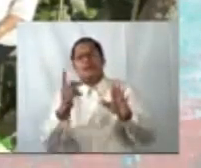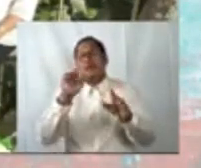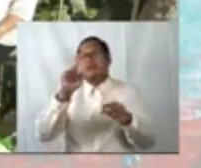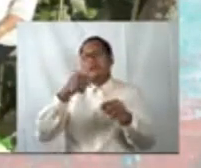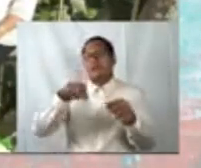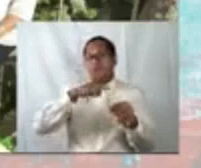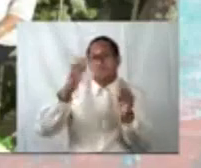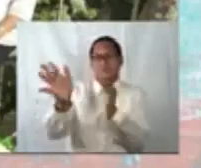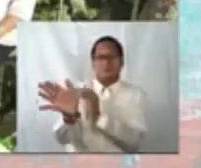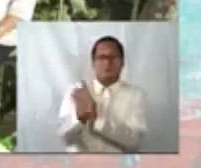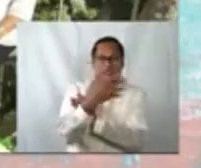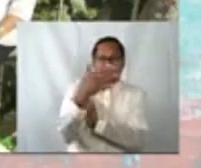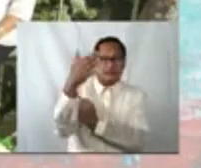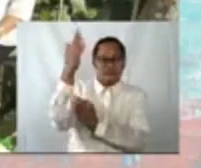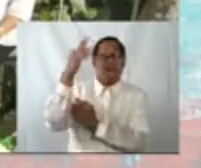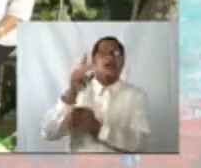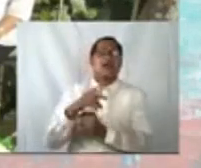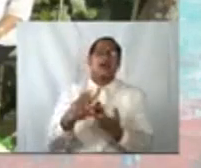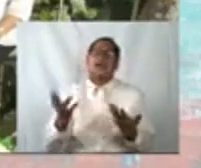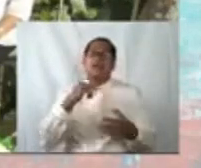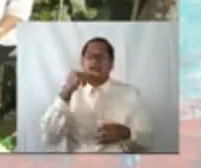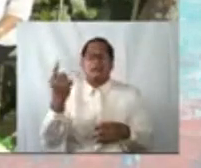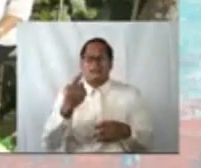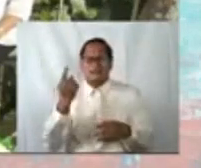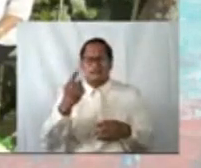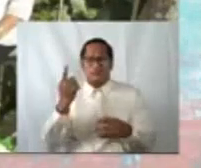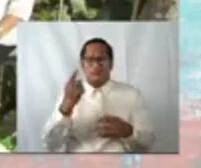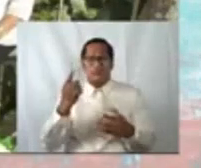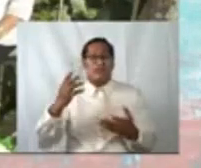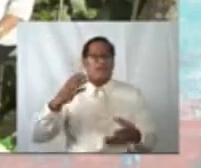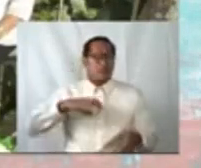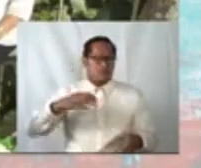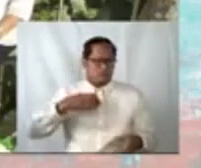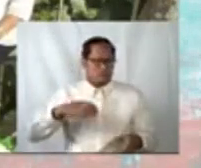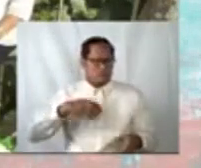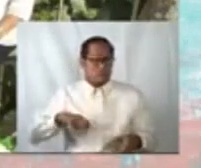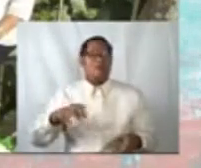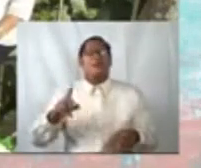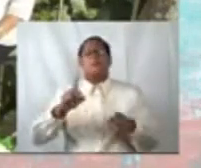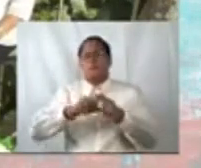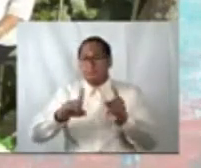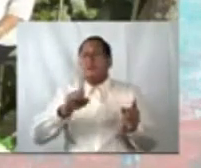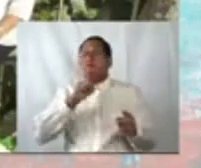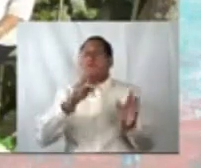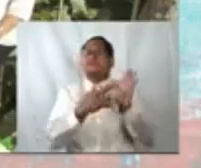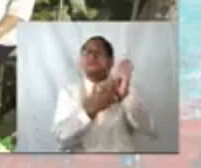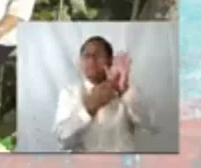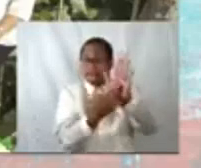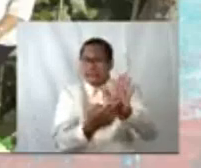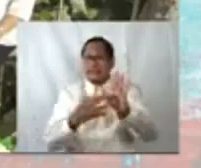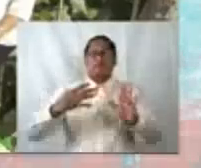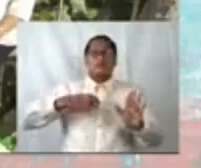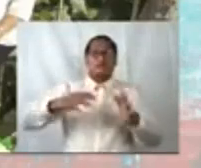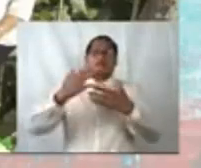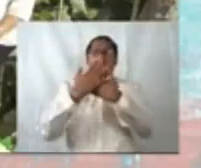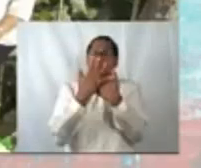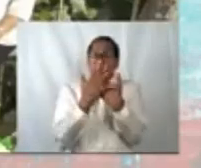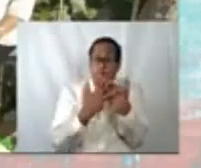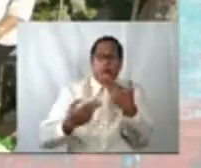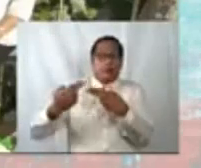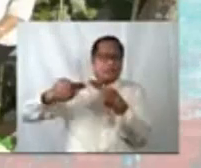di ba? Na hindi lang yan tela. Hindi lang yan tela. Yan ay nagre-represent ng dugo, kasaysayan ng